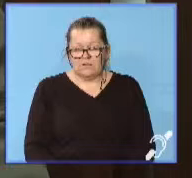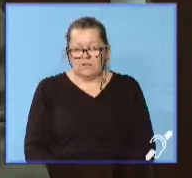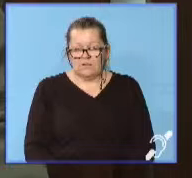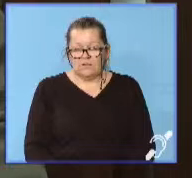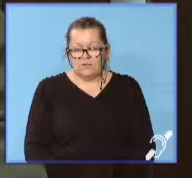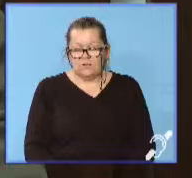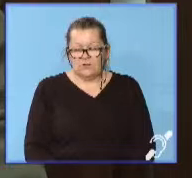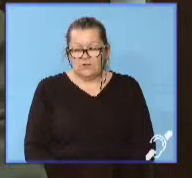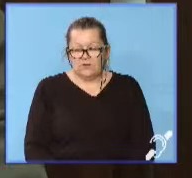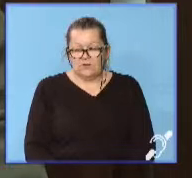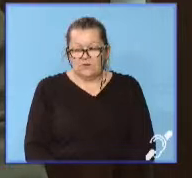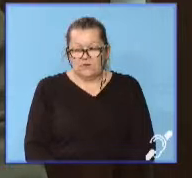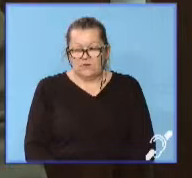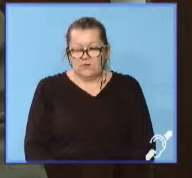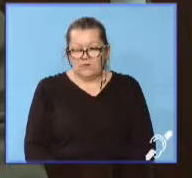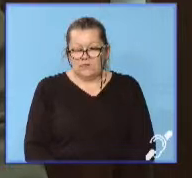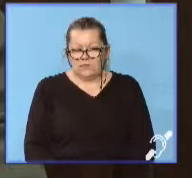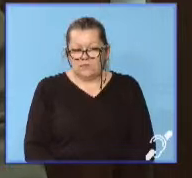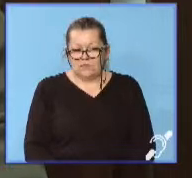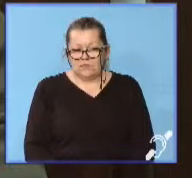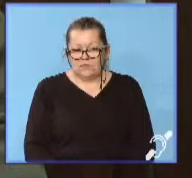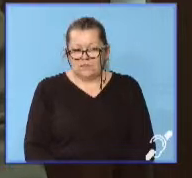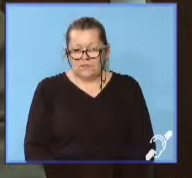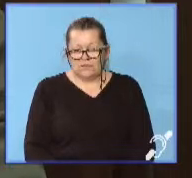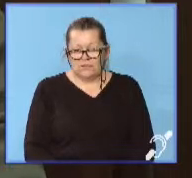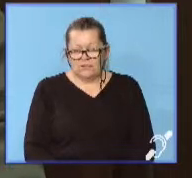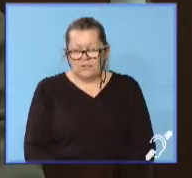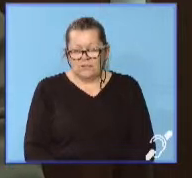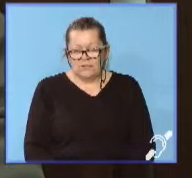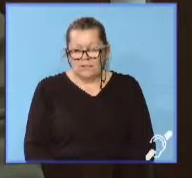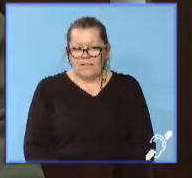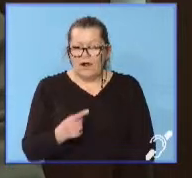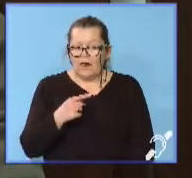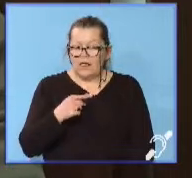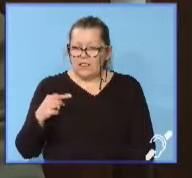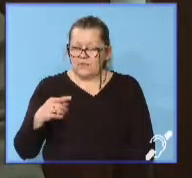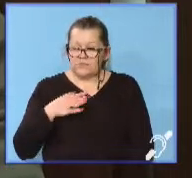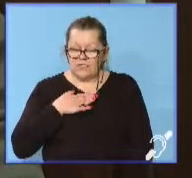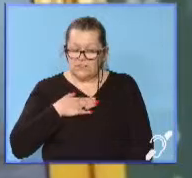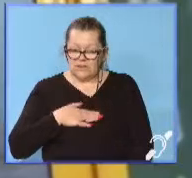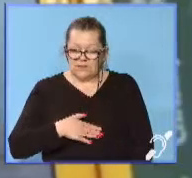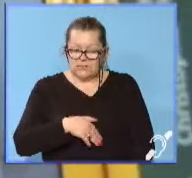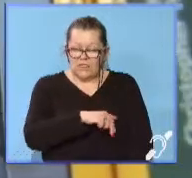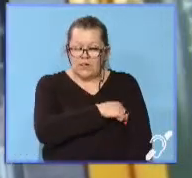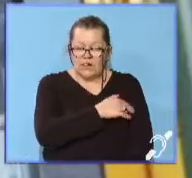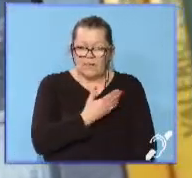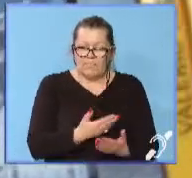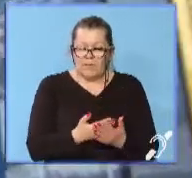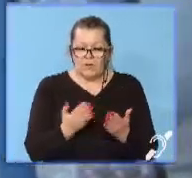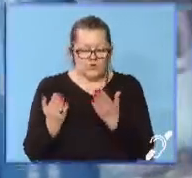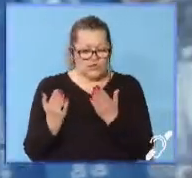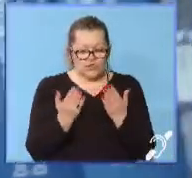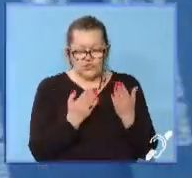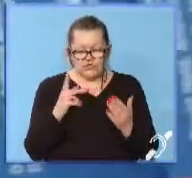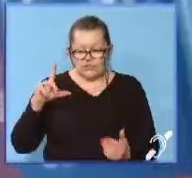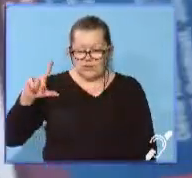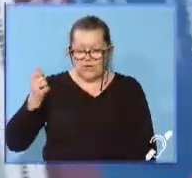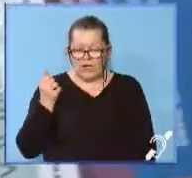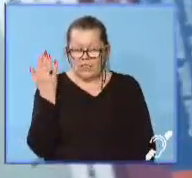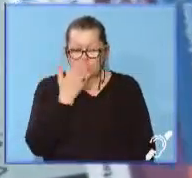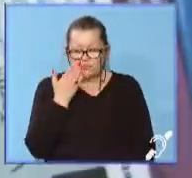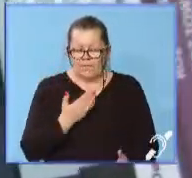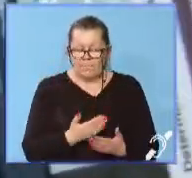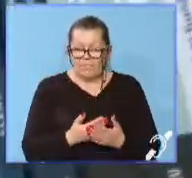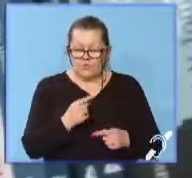problemei se leagă de ă lipsa de interes a elevilor pentru citit în școală pentru ca